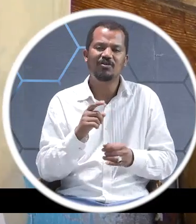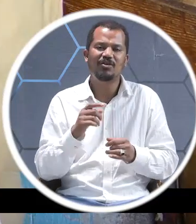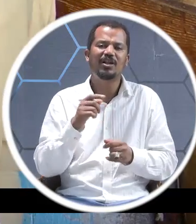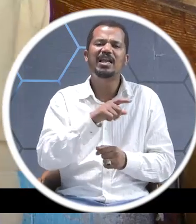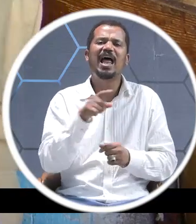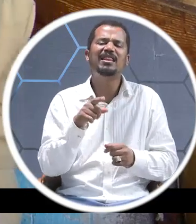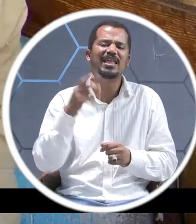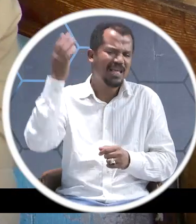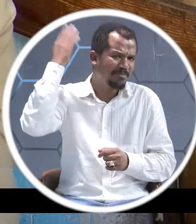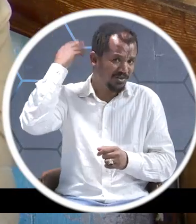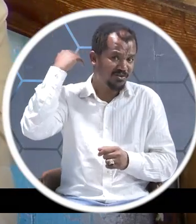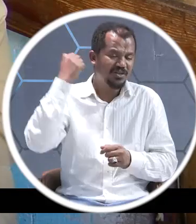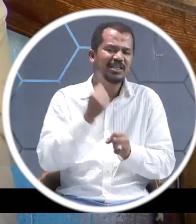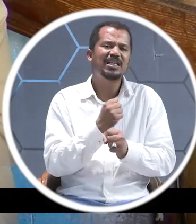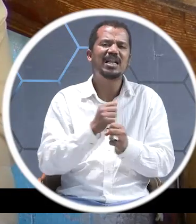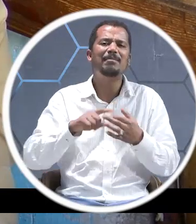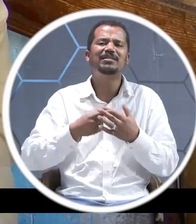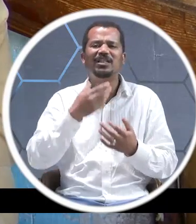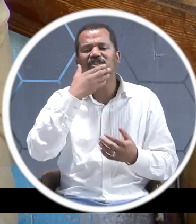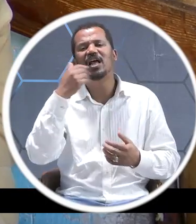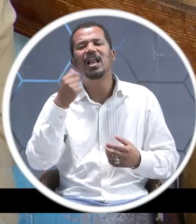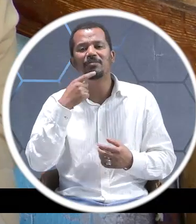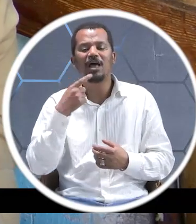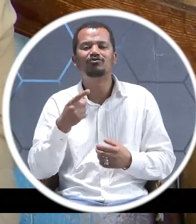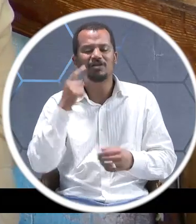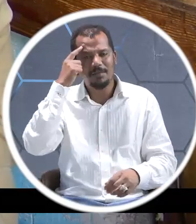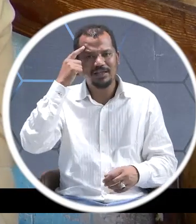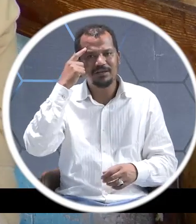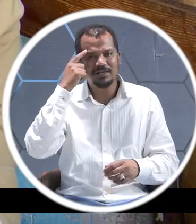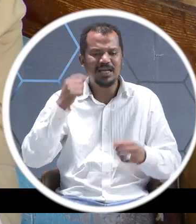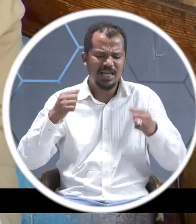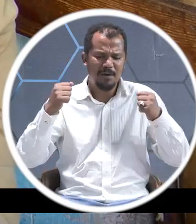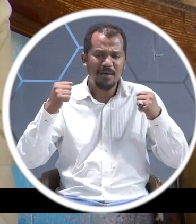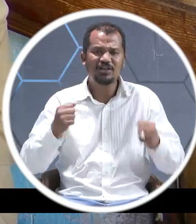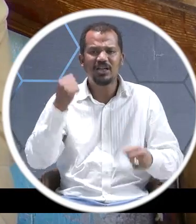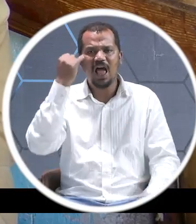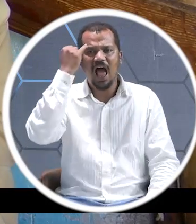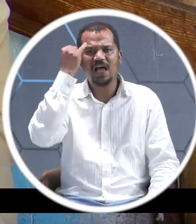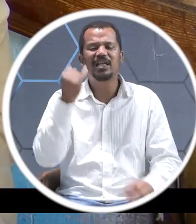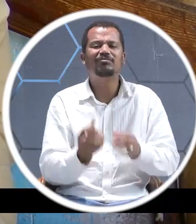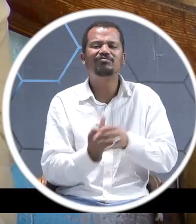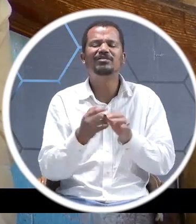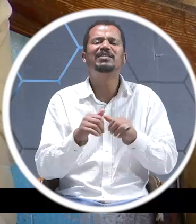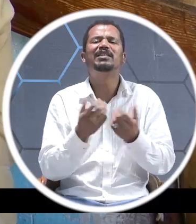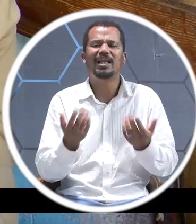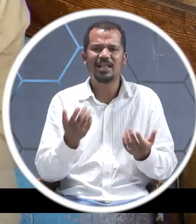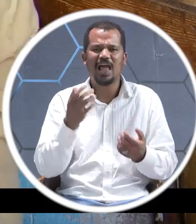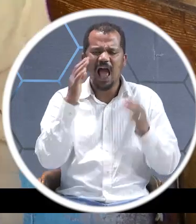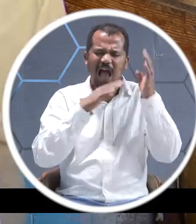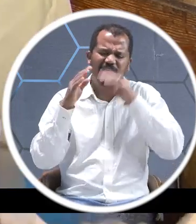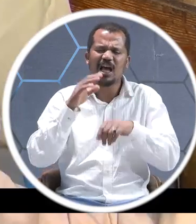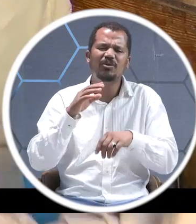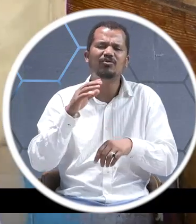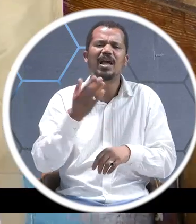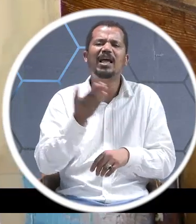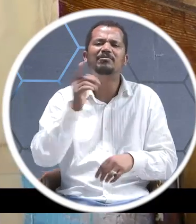የዛኔ እንዴት እናንተ እንደው ስራ መስራት ይሻለናል ብላችሁ ለማሰብ የሚያስችል ሐሳብን አመጣችሁ ምንድን ነበር